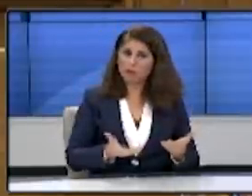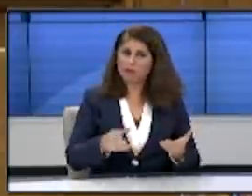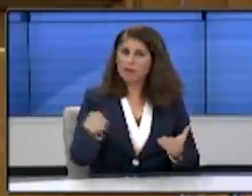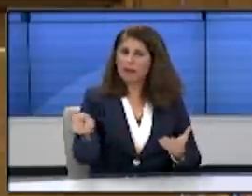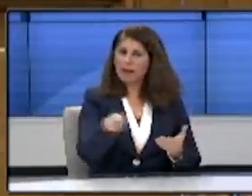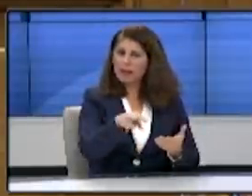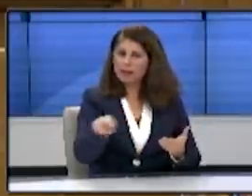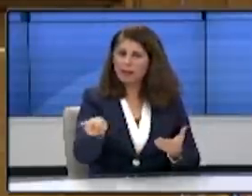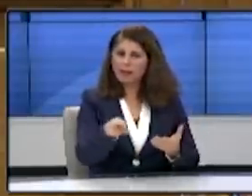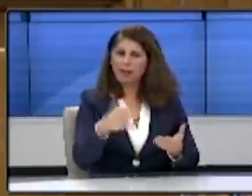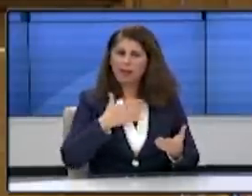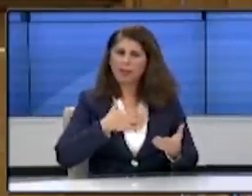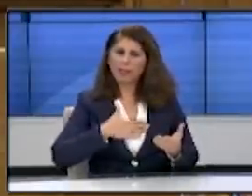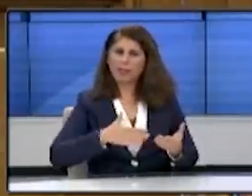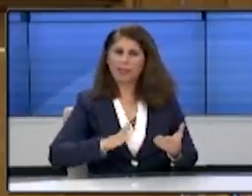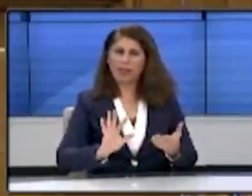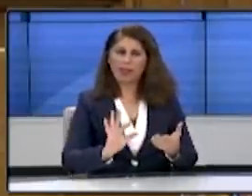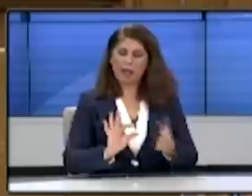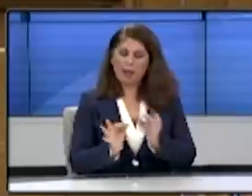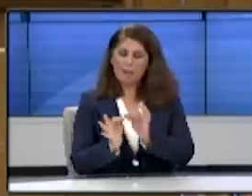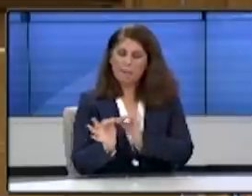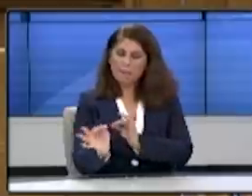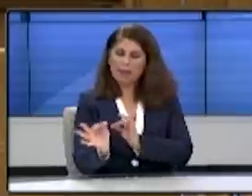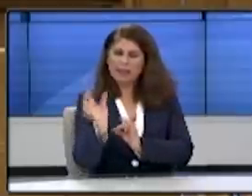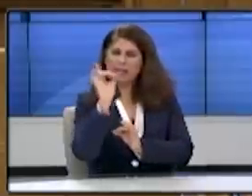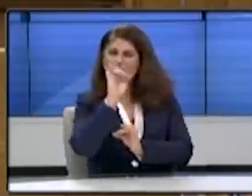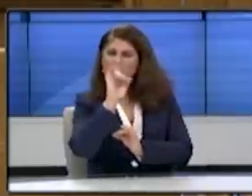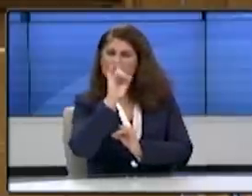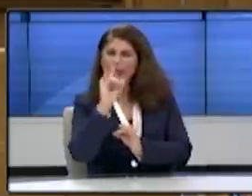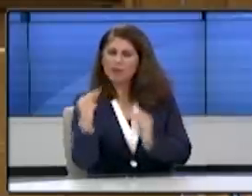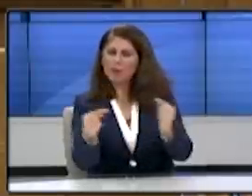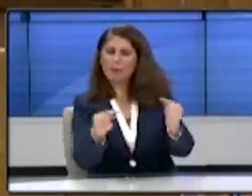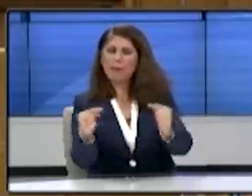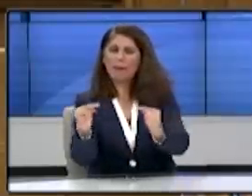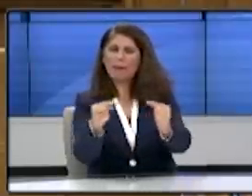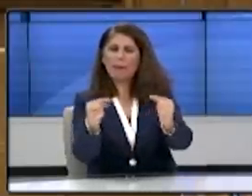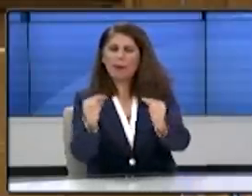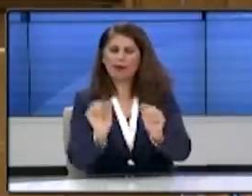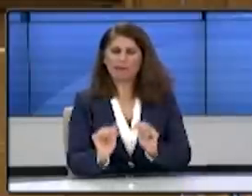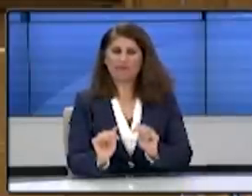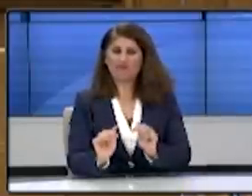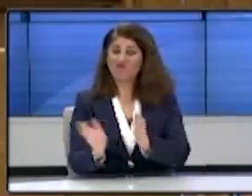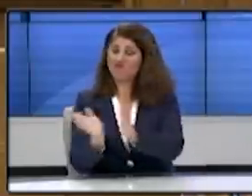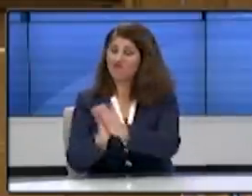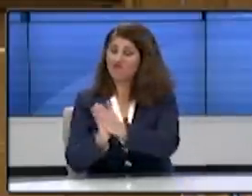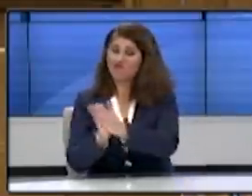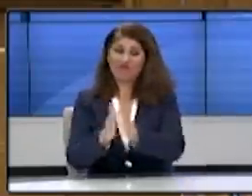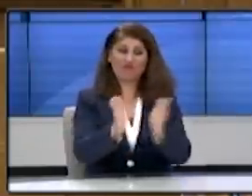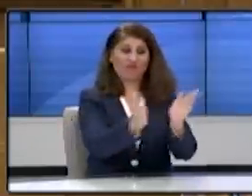εσείς προσπαθήσατε να τη φέρετε στα μέτρα της κάλπικης αντιπαράθεσής σας. Έβγε και στους